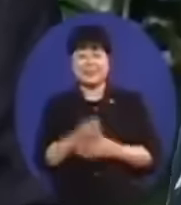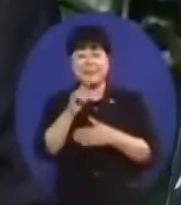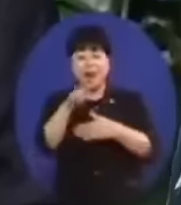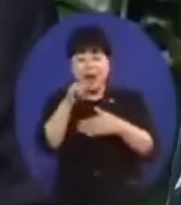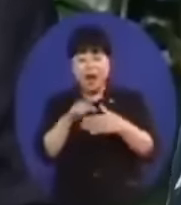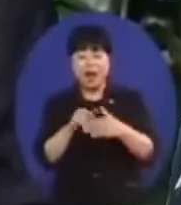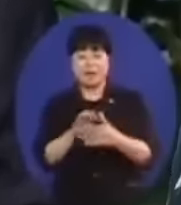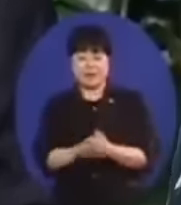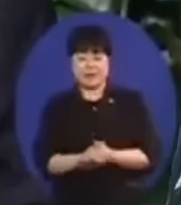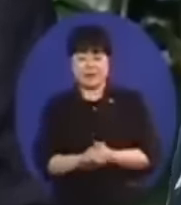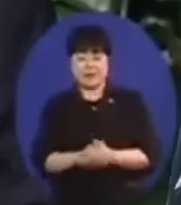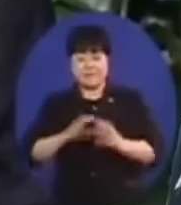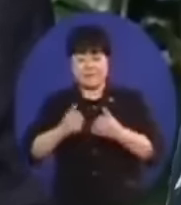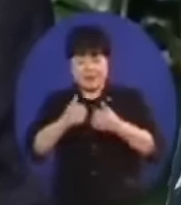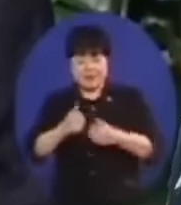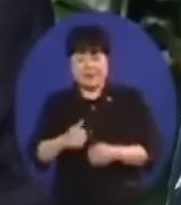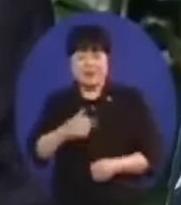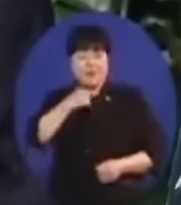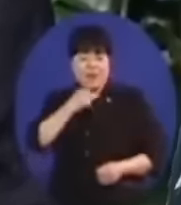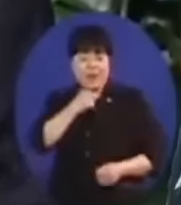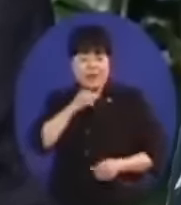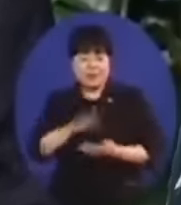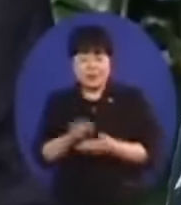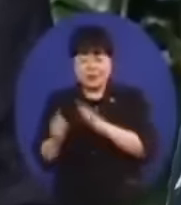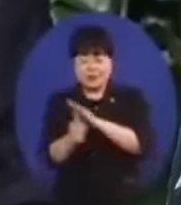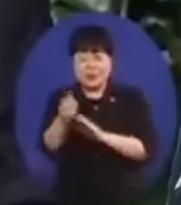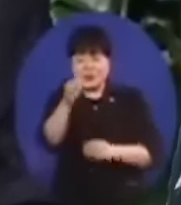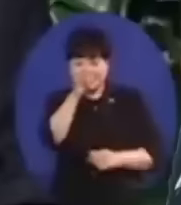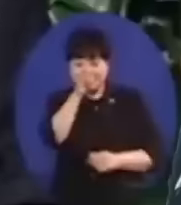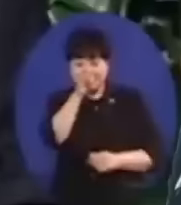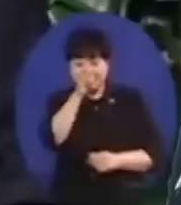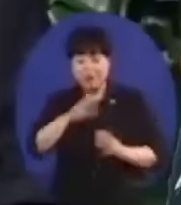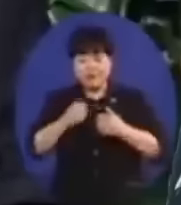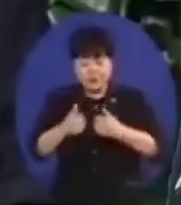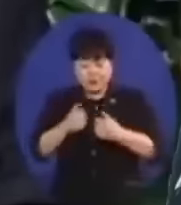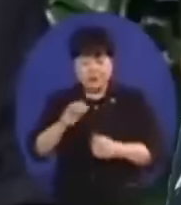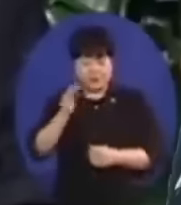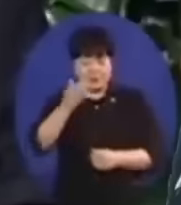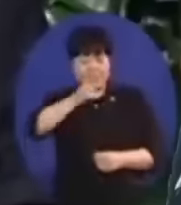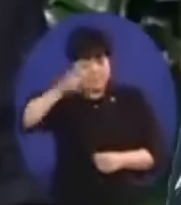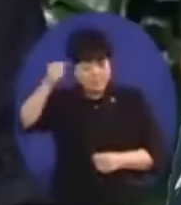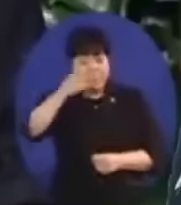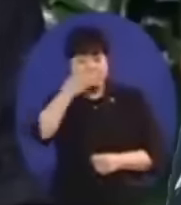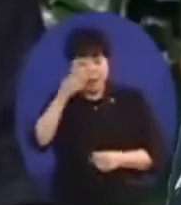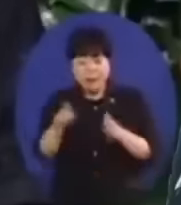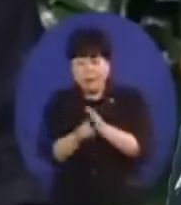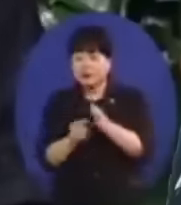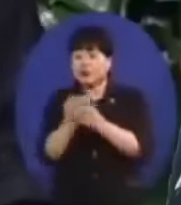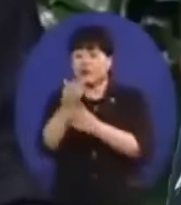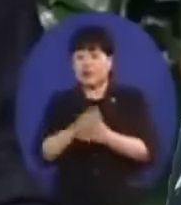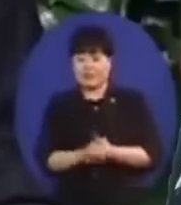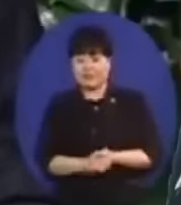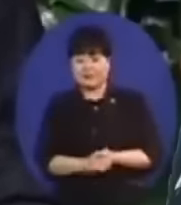마음에 국회의원이 되고 싶은 뜨거운 소원이 있으면 국회의원이 될 수 있는 믿음이 생기는